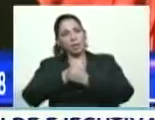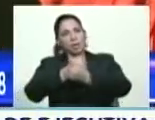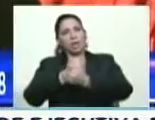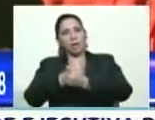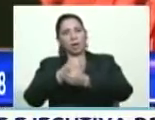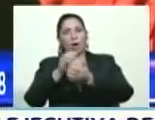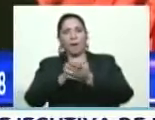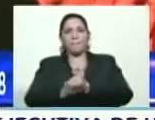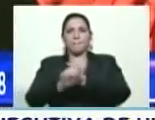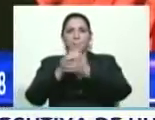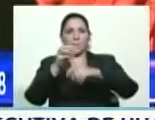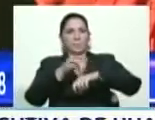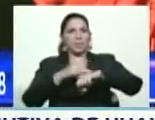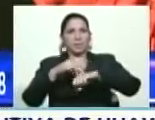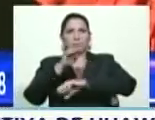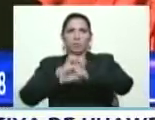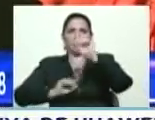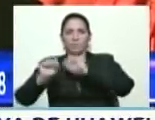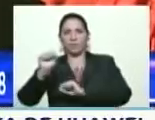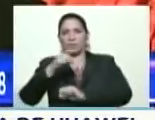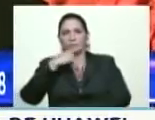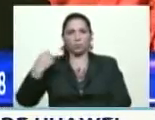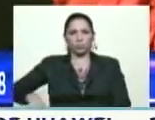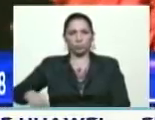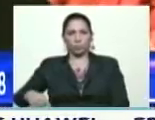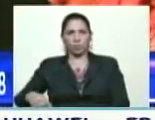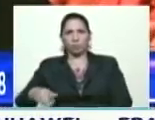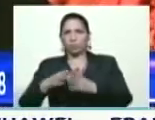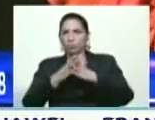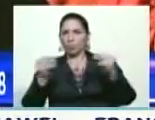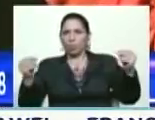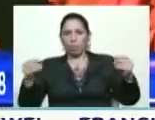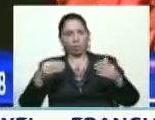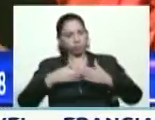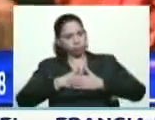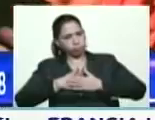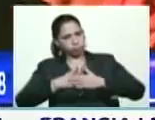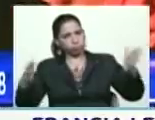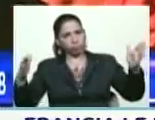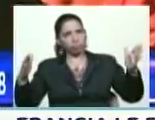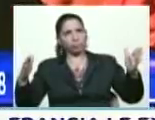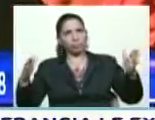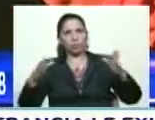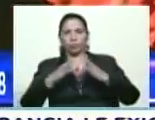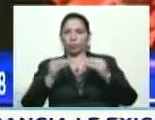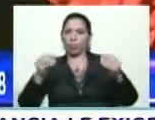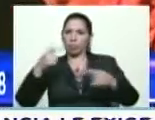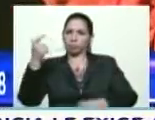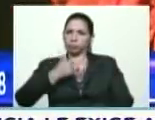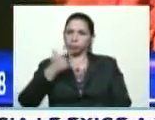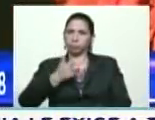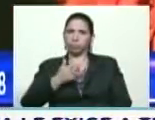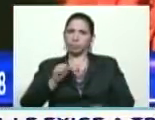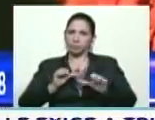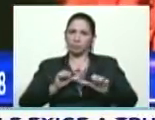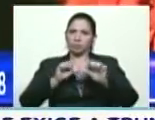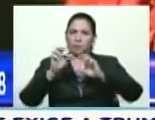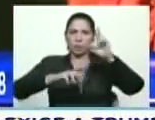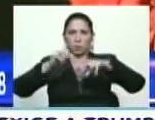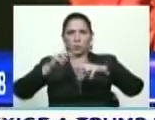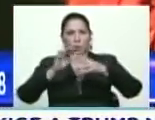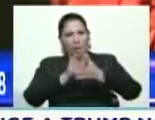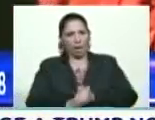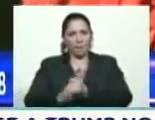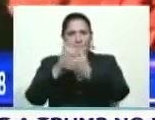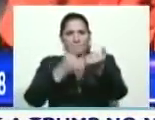Sergei Shoigu, general, toda disposición, toda la franqueza para seguir construyendo esta relación de